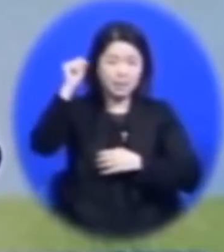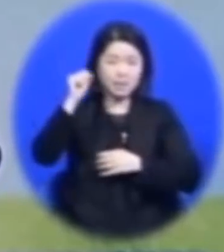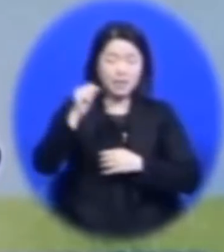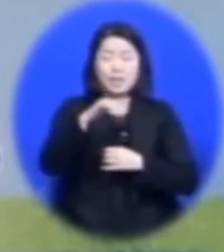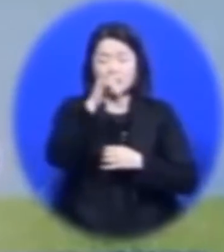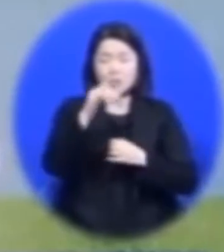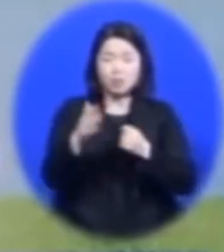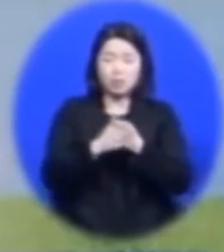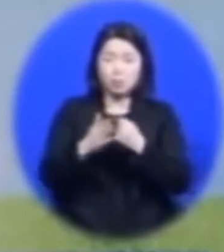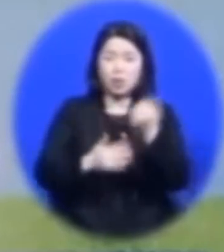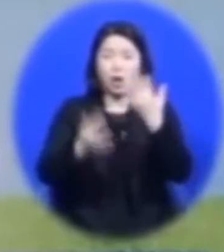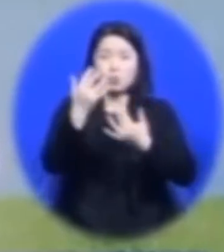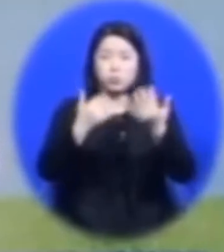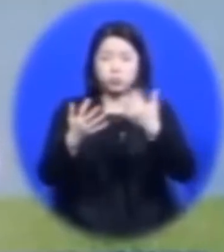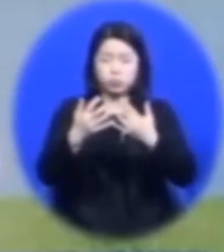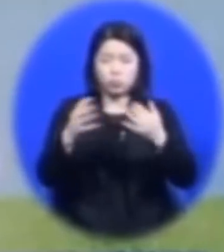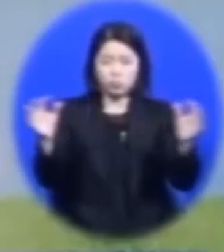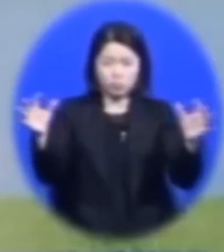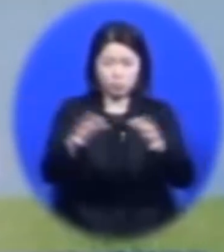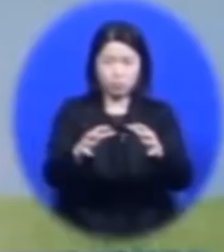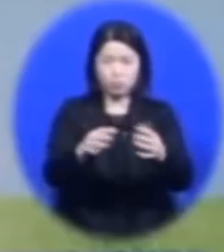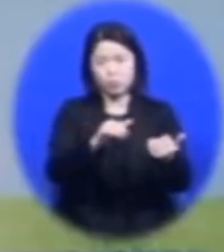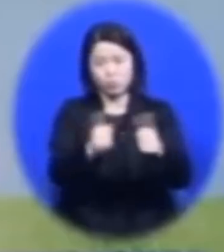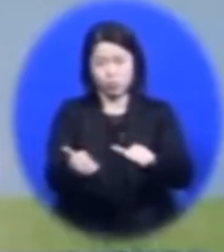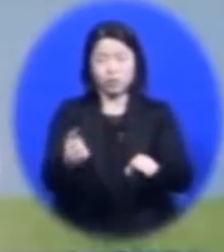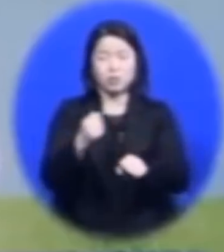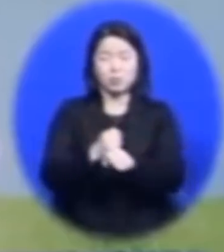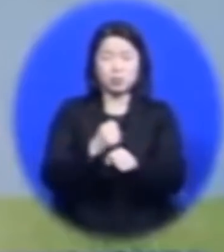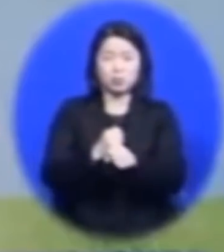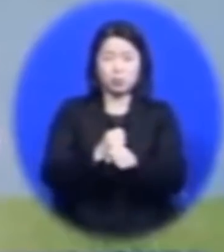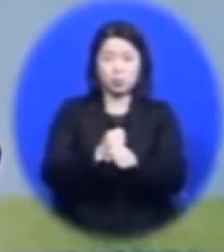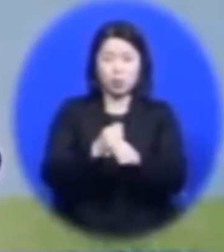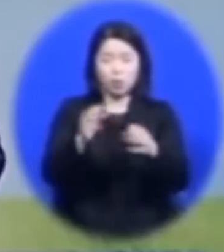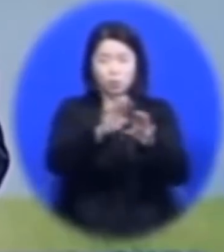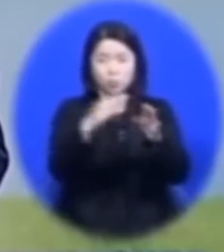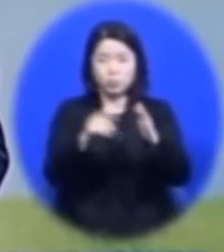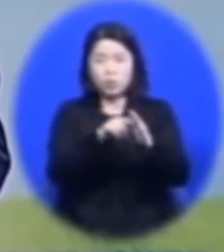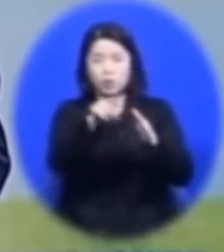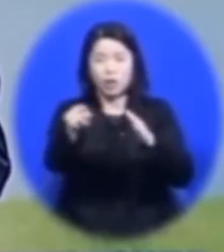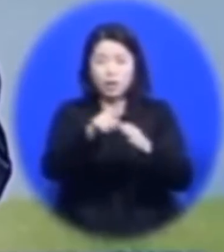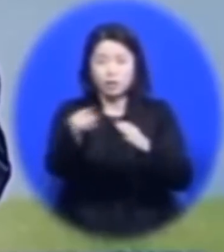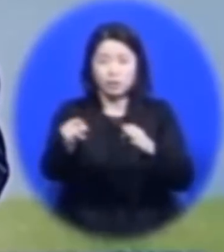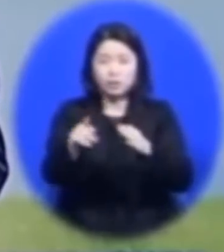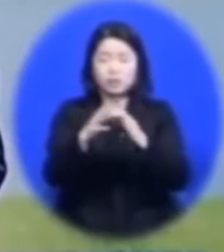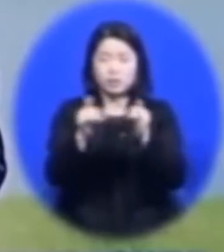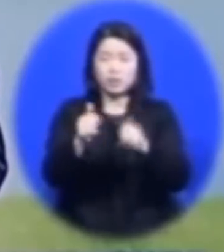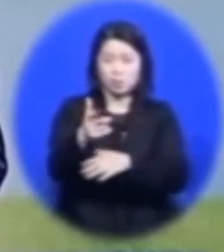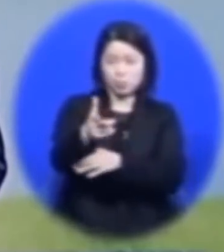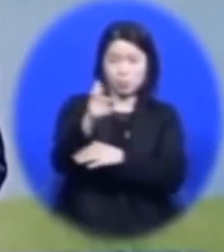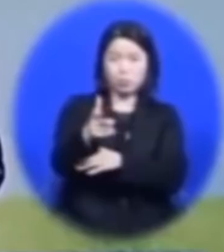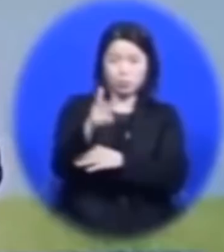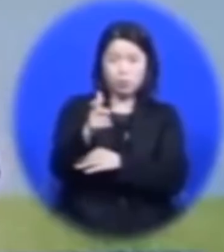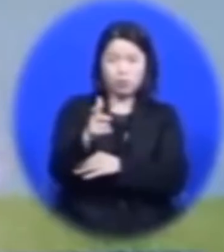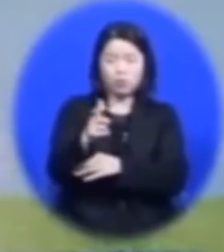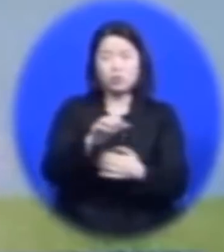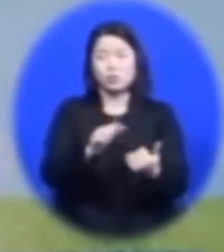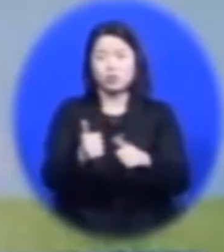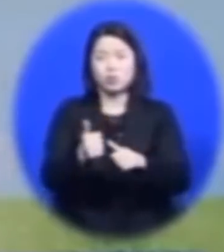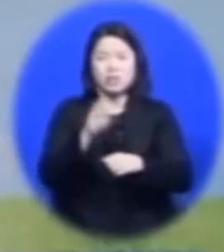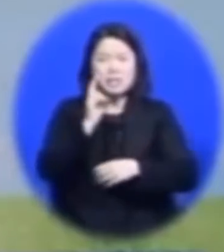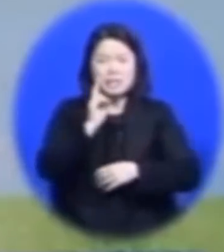다 태워 죽이고 그리고 빠져나오는 사람은 총으로 쏴 죽인 끔찍한 사건이